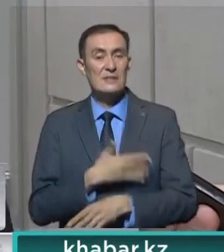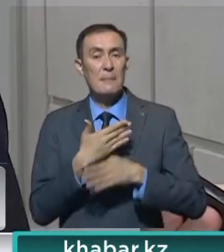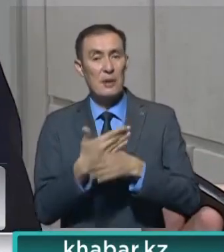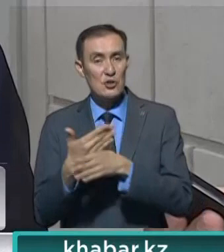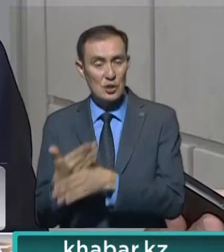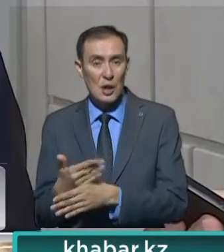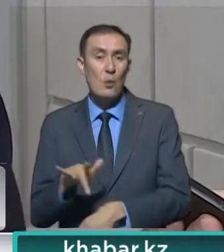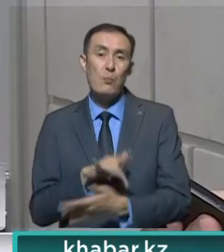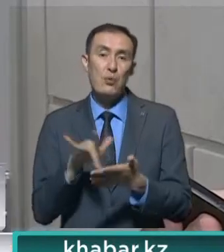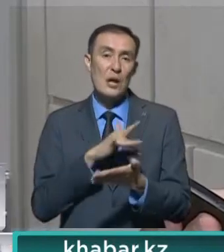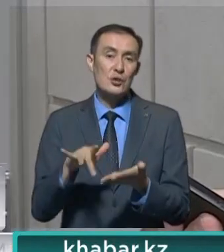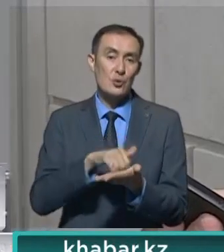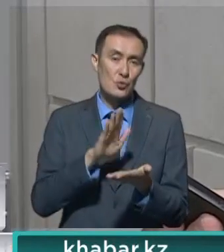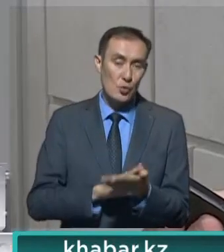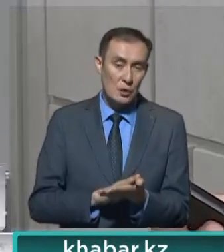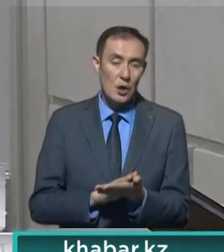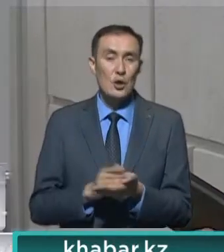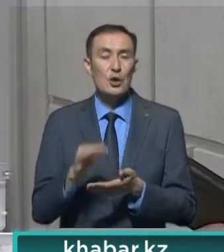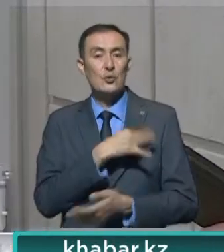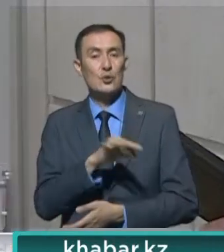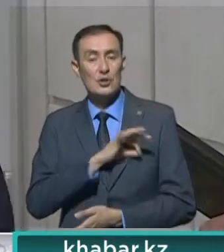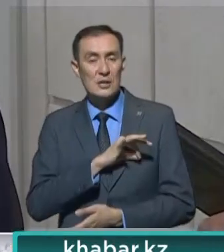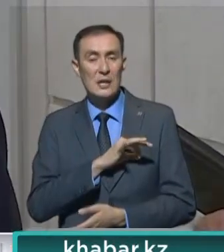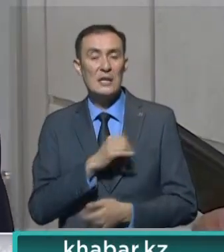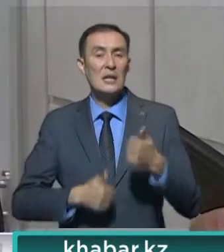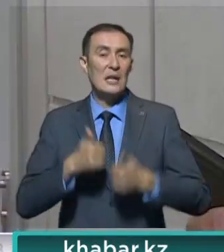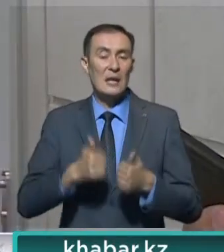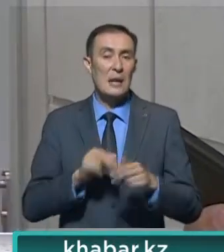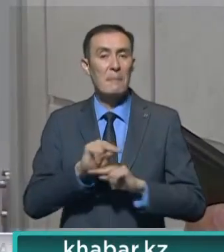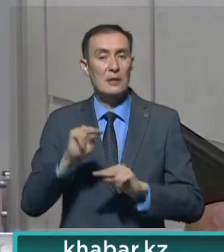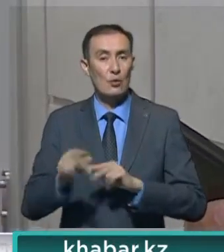поддержки – бухгалтерский учет, консалтинг, юридическая и тендерная подготовка.